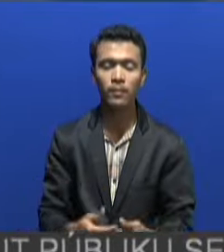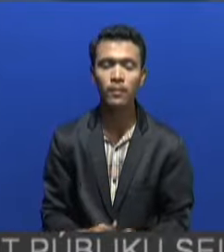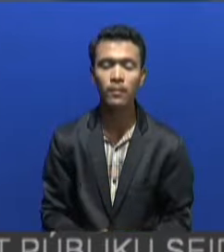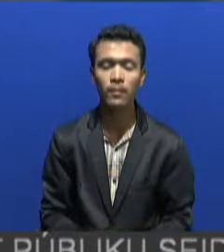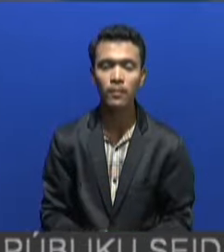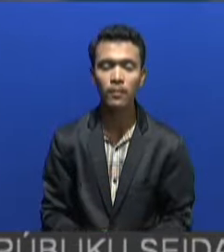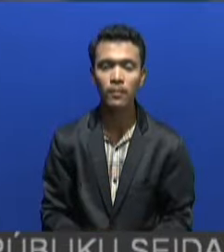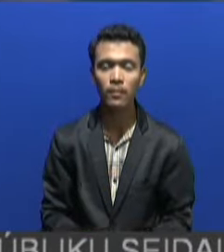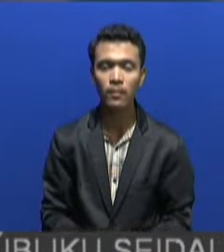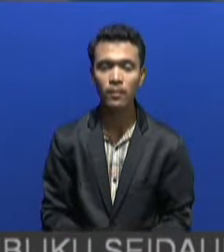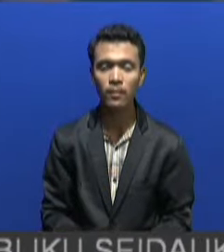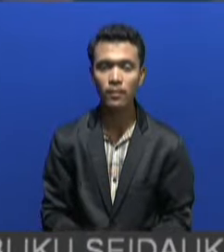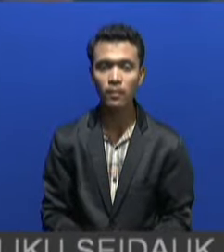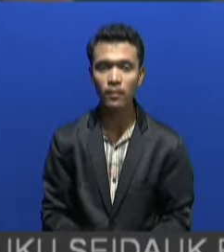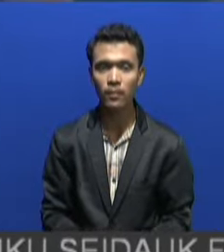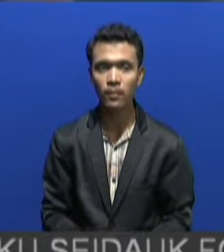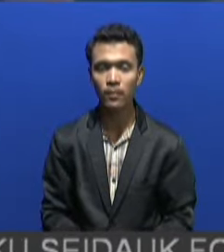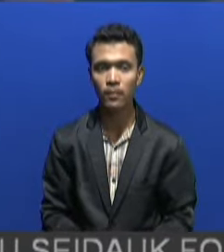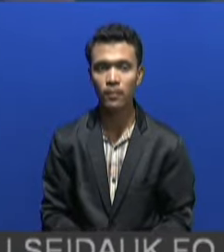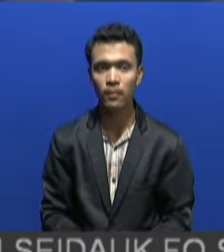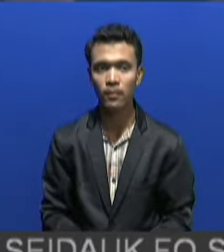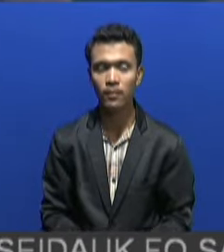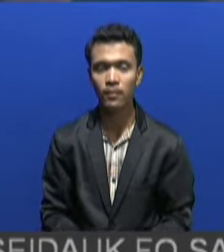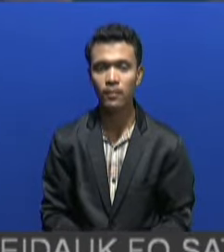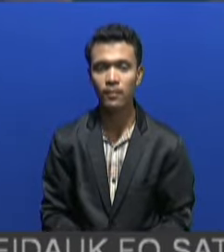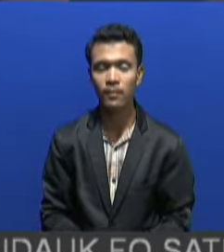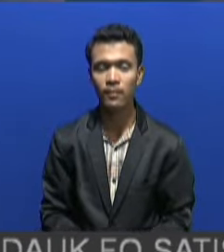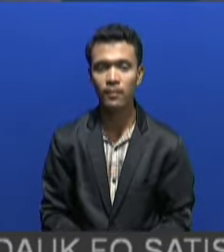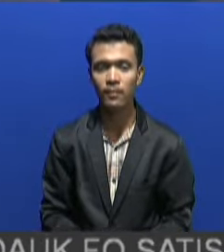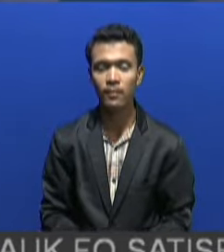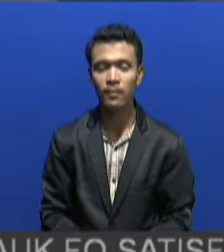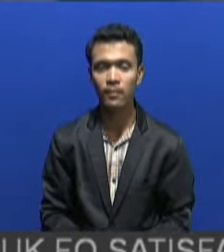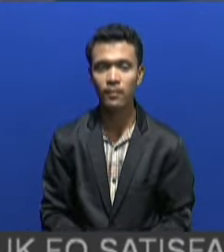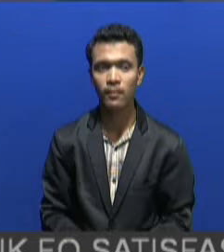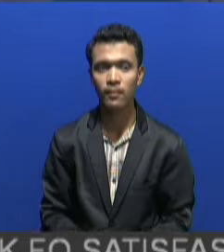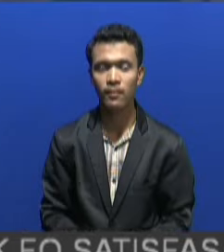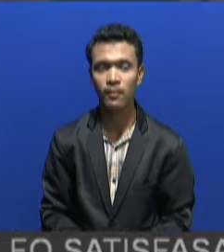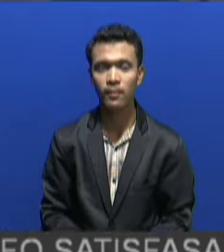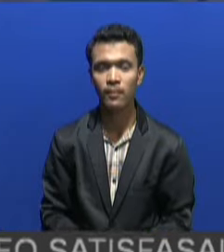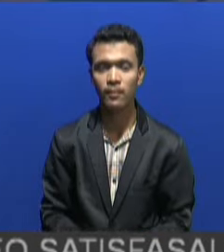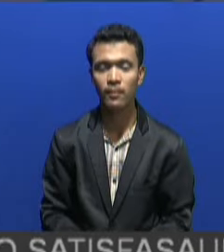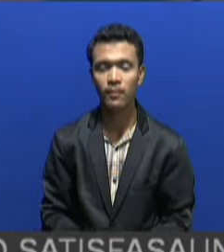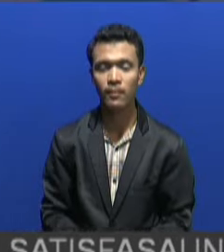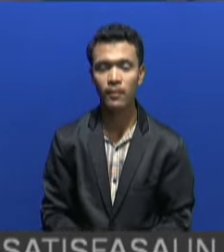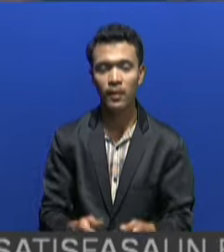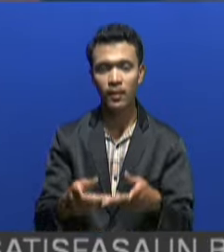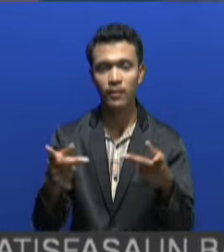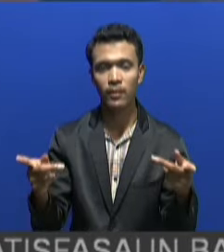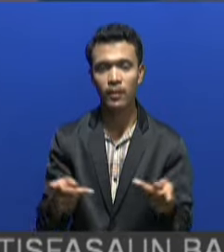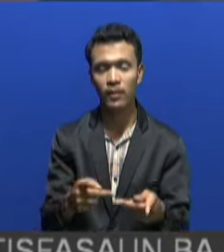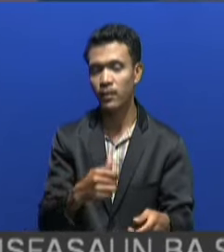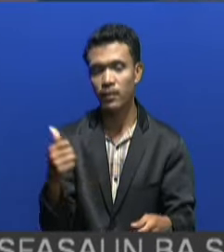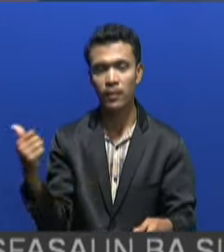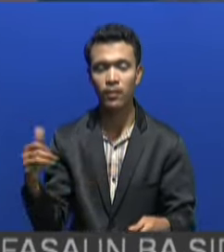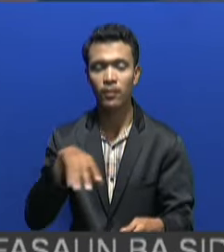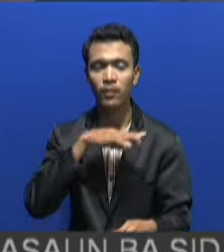Foyer hansa bye bye hela. Tere kata ke fatin balu mas foyer si barak na fatin. Kari ka bang sira